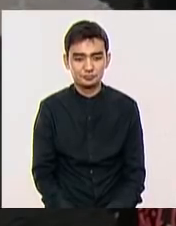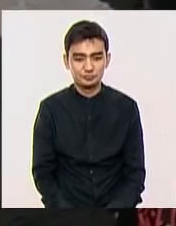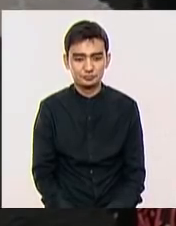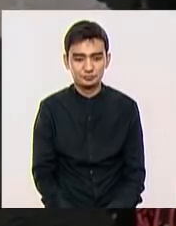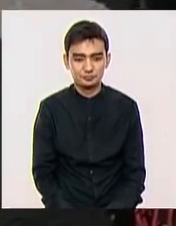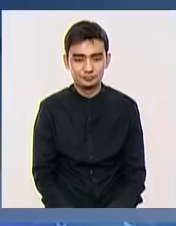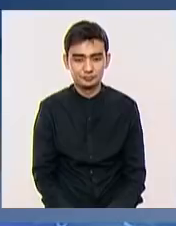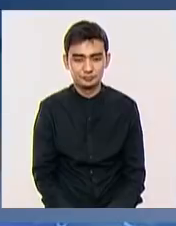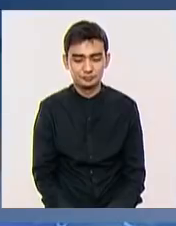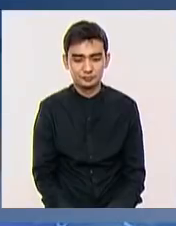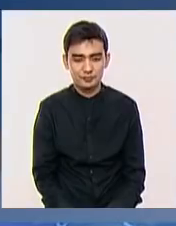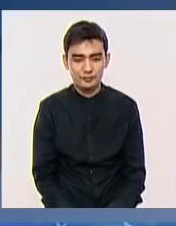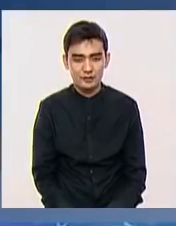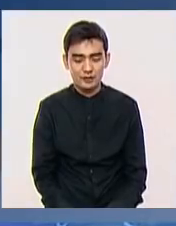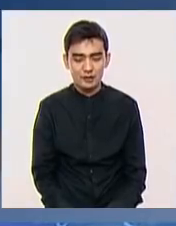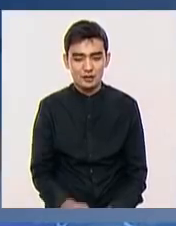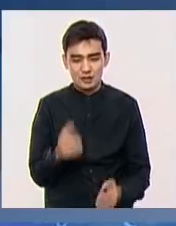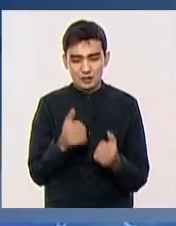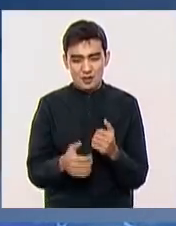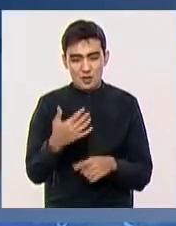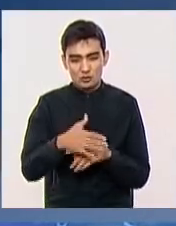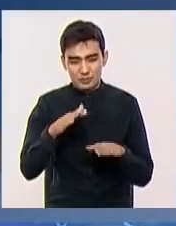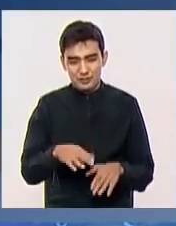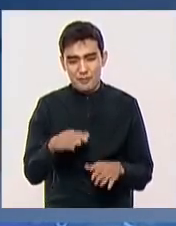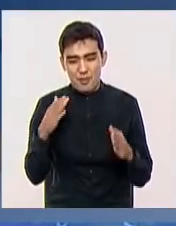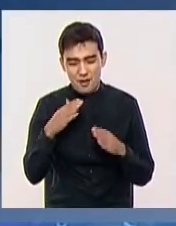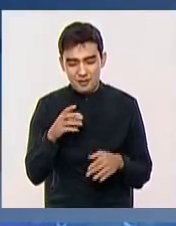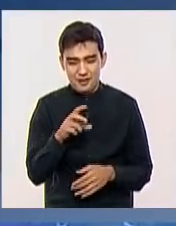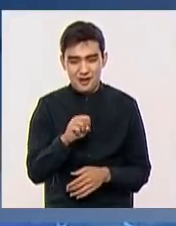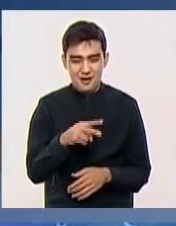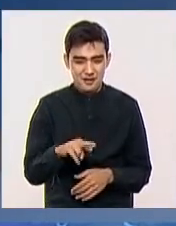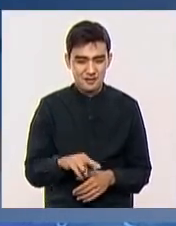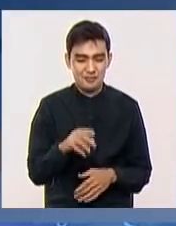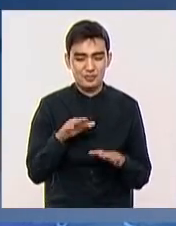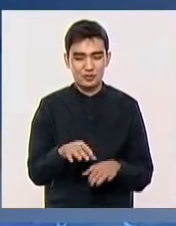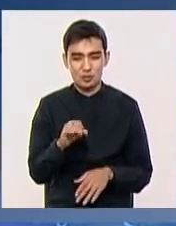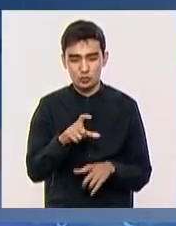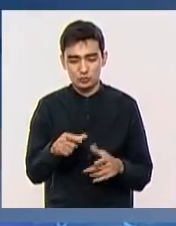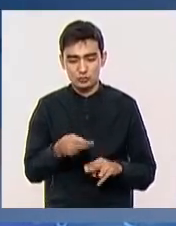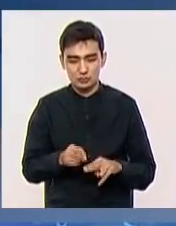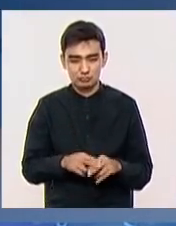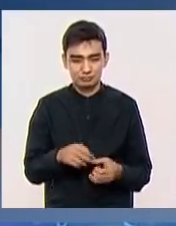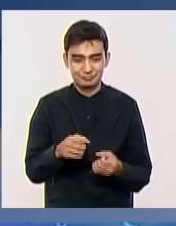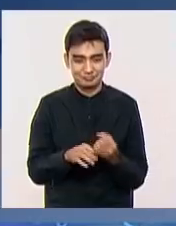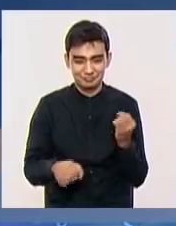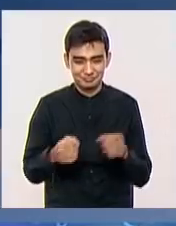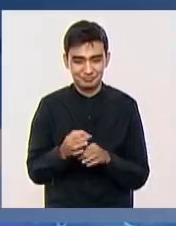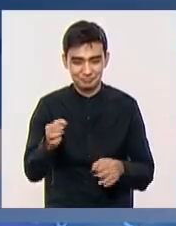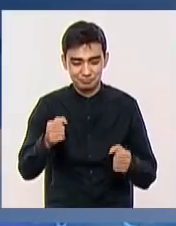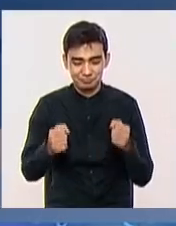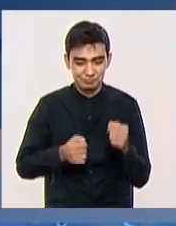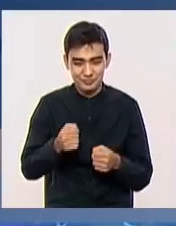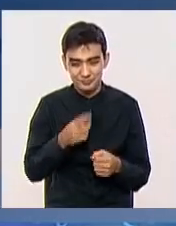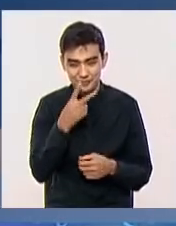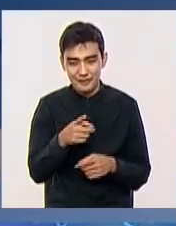область. Все чаще на улицах, в парках и аллеях мы встречаем людей, бодро шагающих с палочками. И название этого